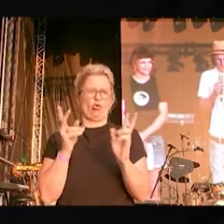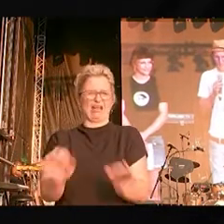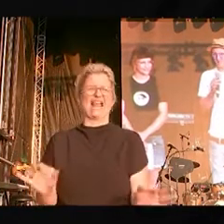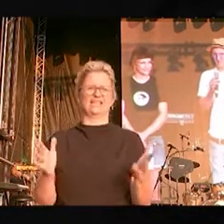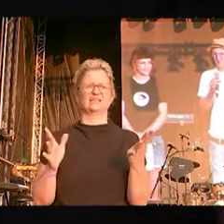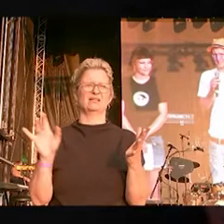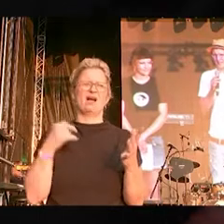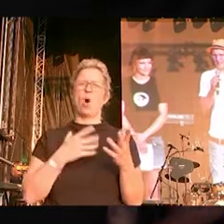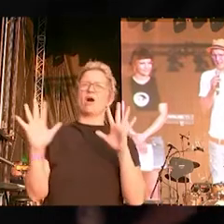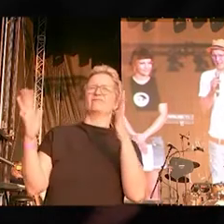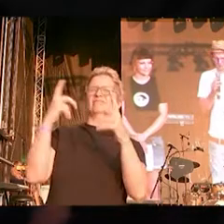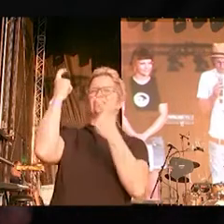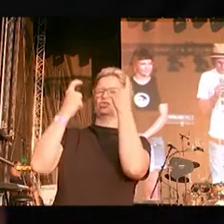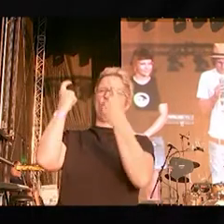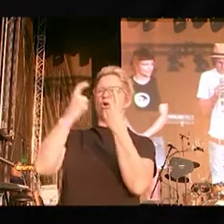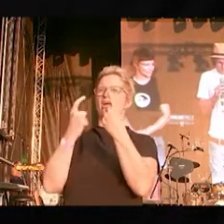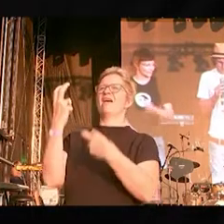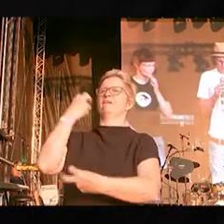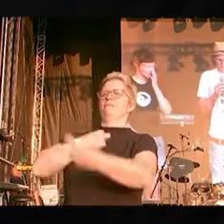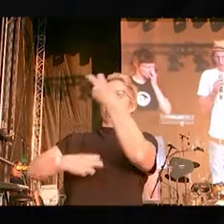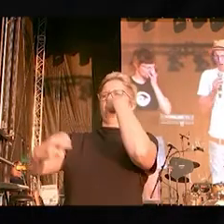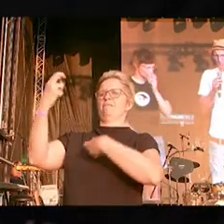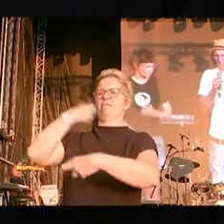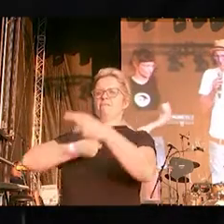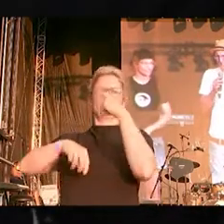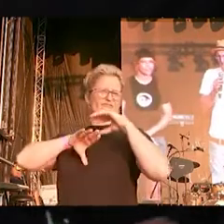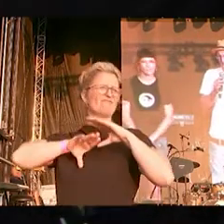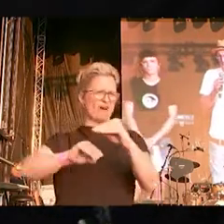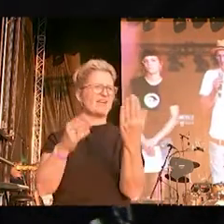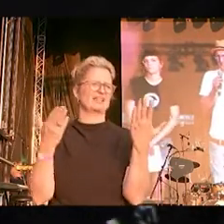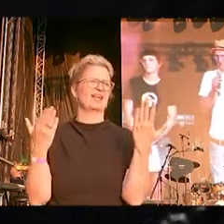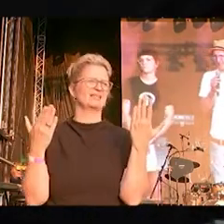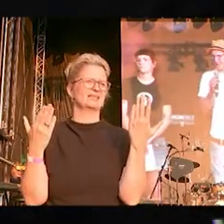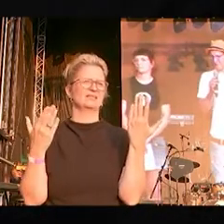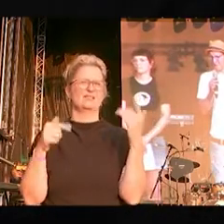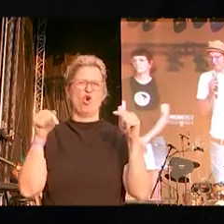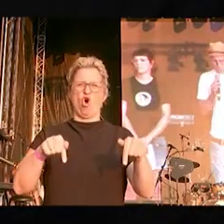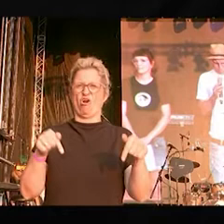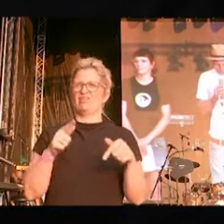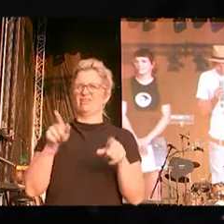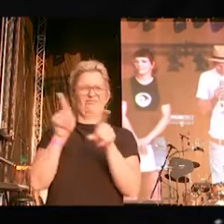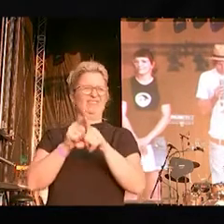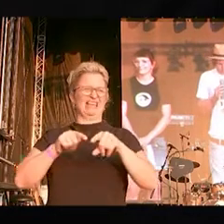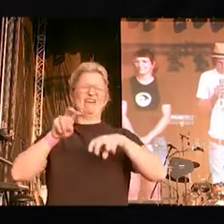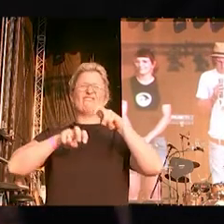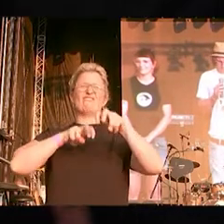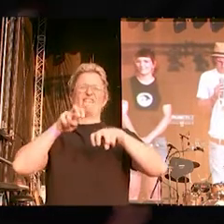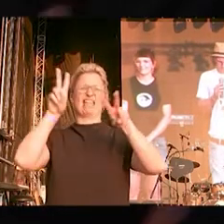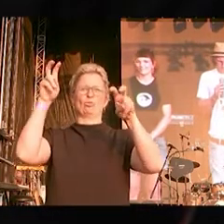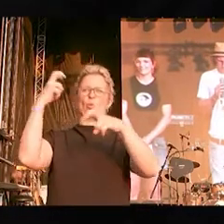benutzt zu werden, verwendet. Heute geht es um die Verwendung